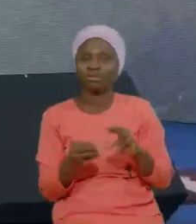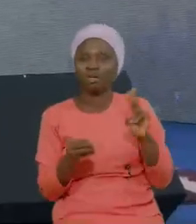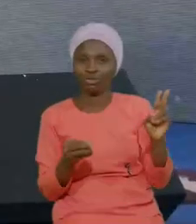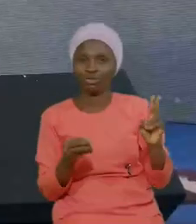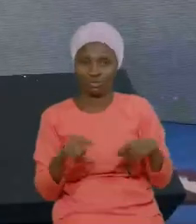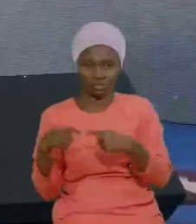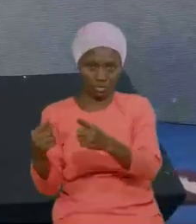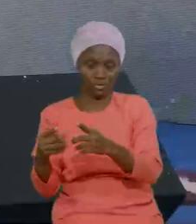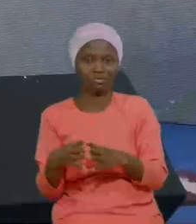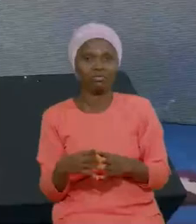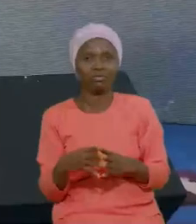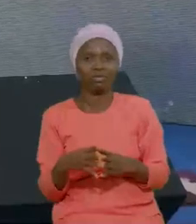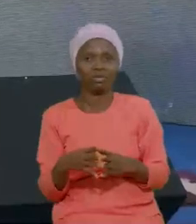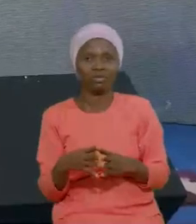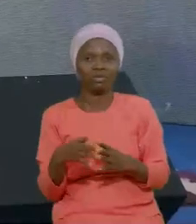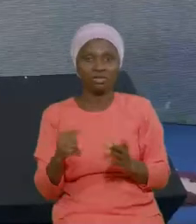maintenant, premièrement, la grâce.